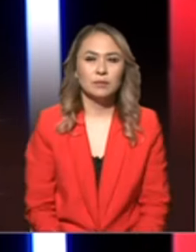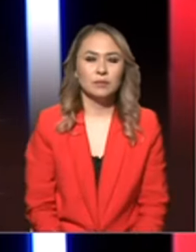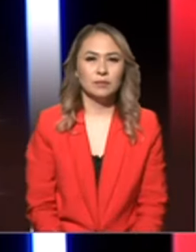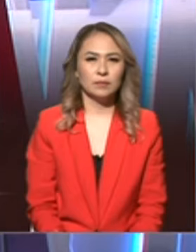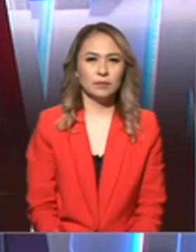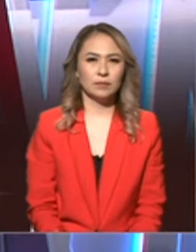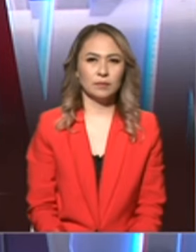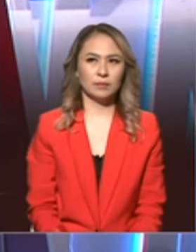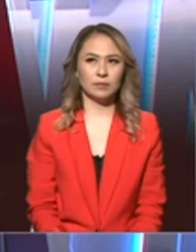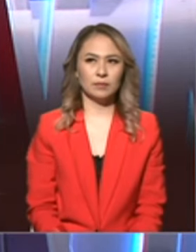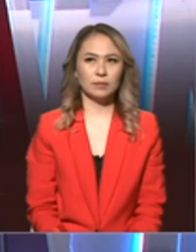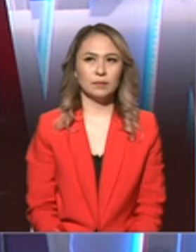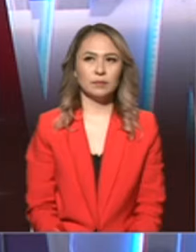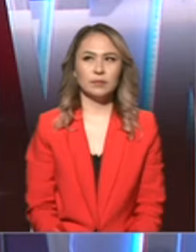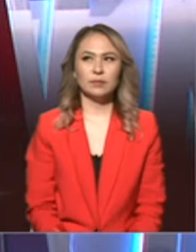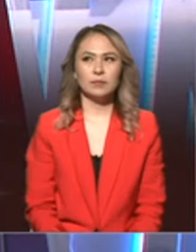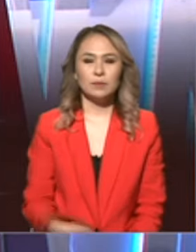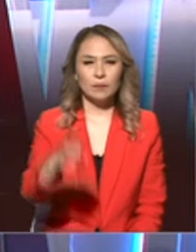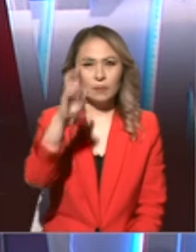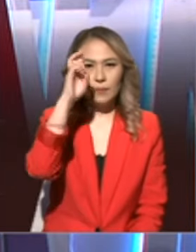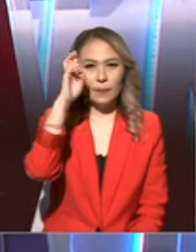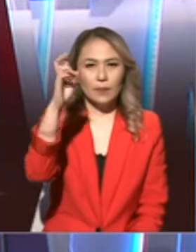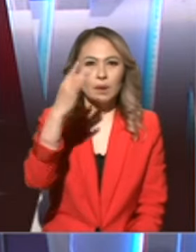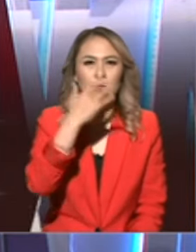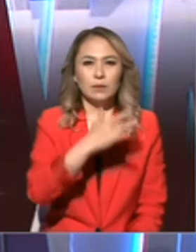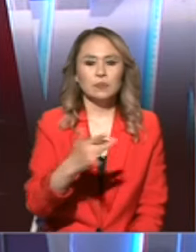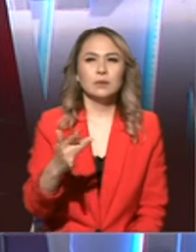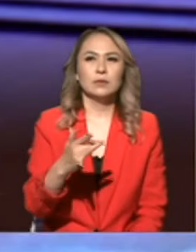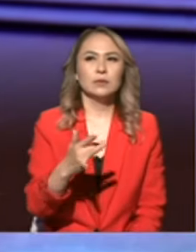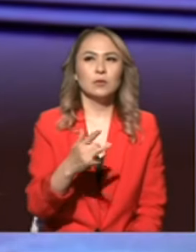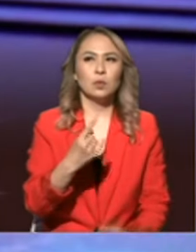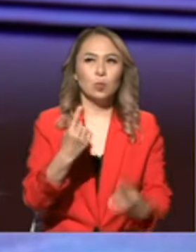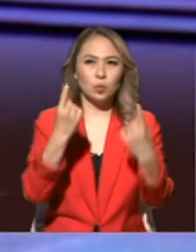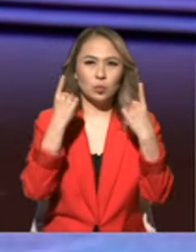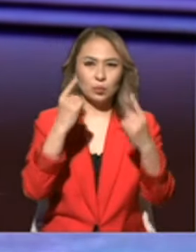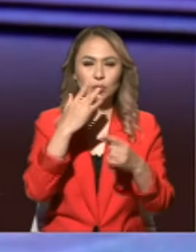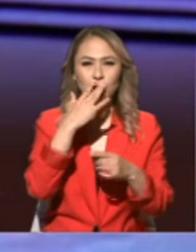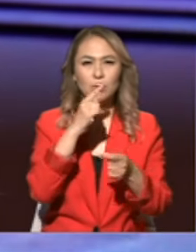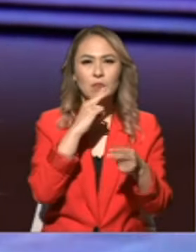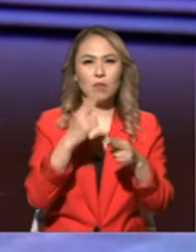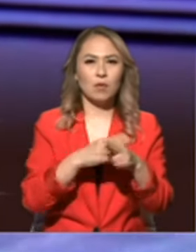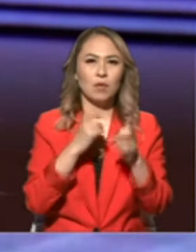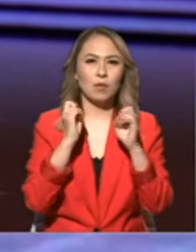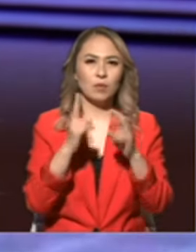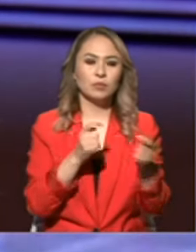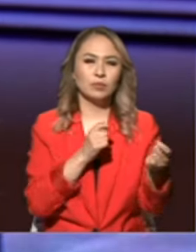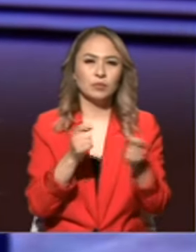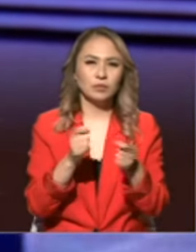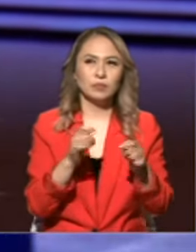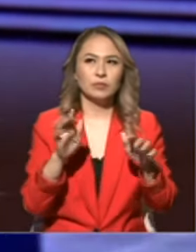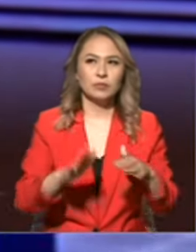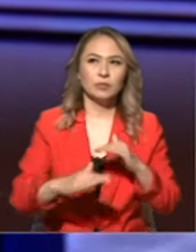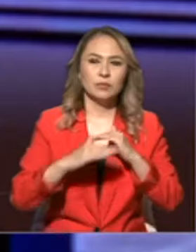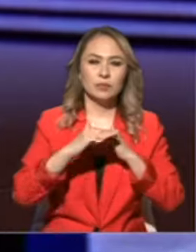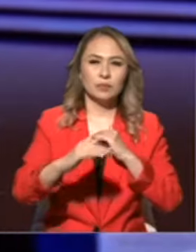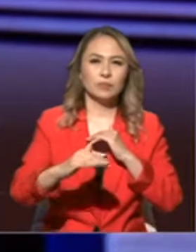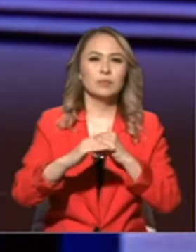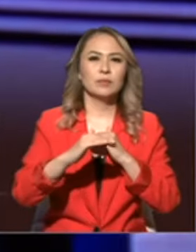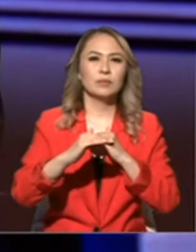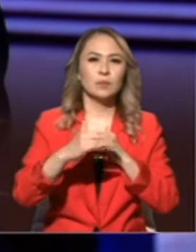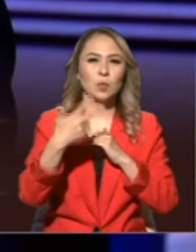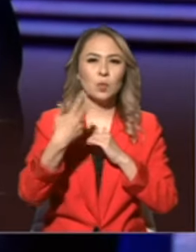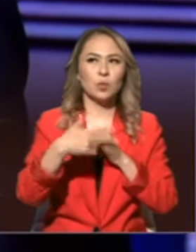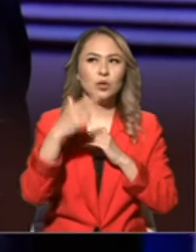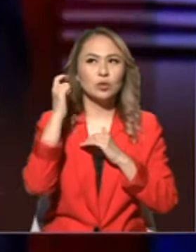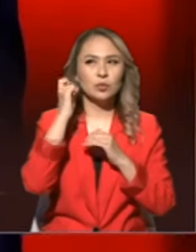былай қарайықшы. Мемлекеттік саясат ол үлкен ұлттық қауіпсіздік қамтамасыз ететін саясат. Сол себептен осы 30